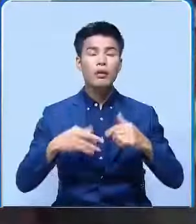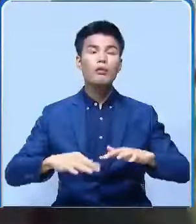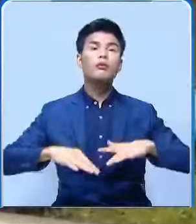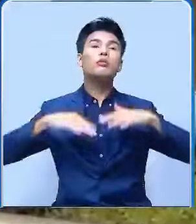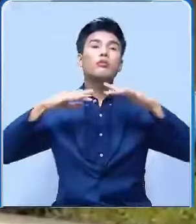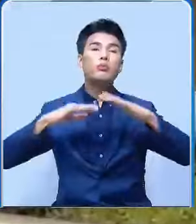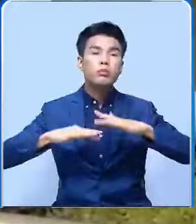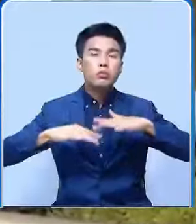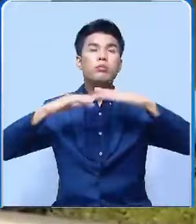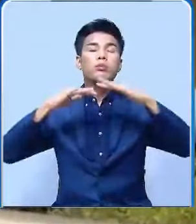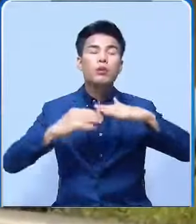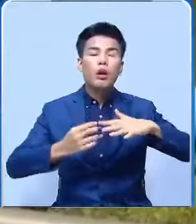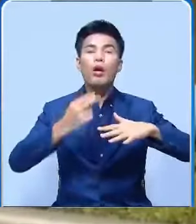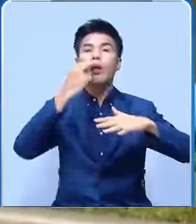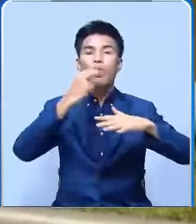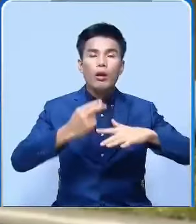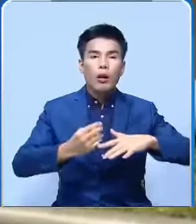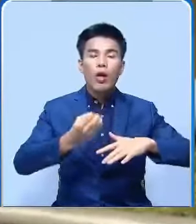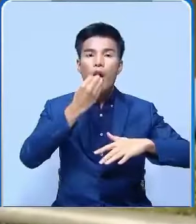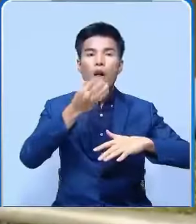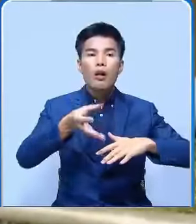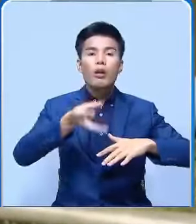ำสำลักน้ำไปสองสามอึกอีกค่ะ น ี่ เด็ก